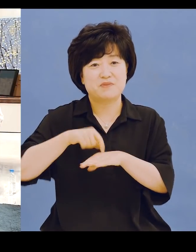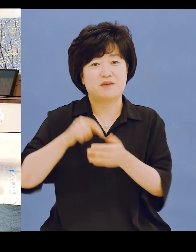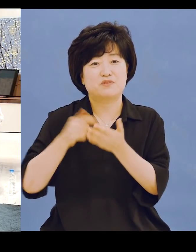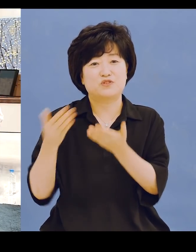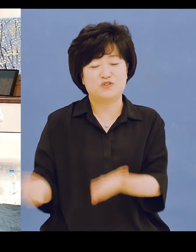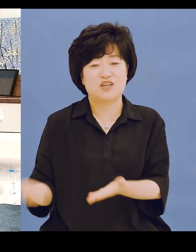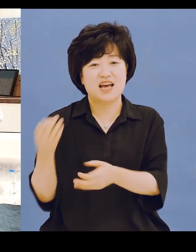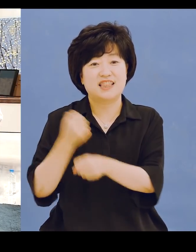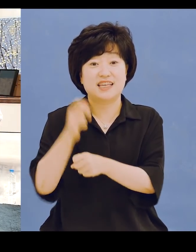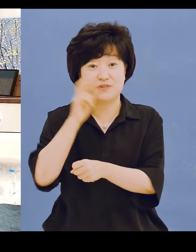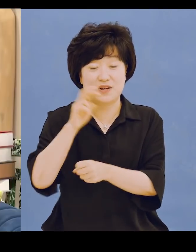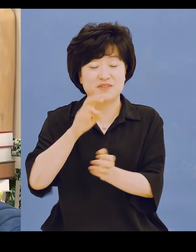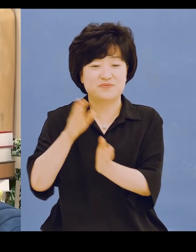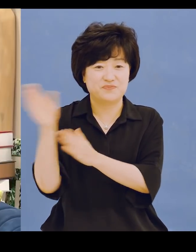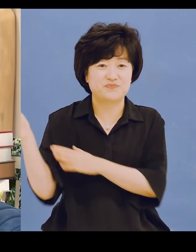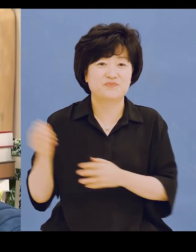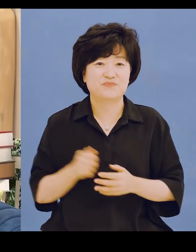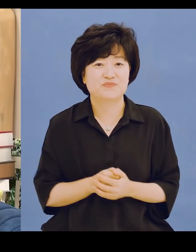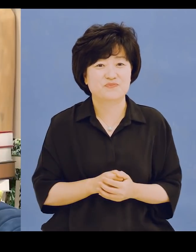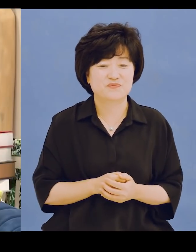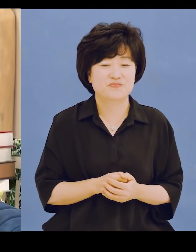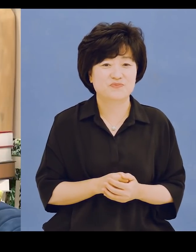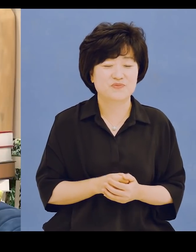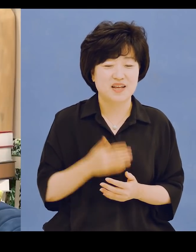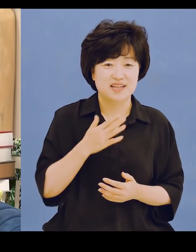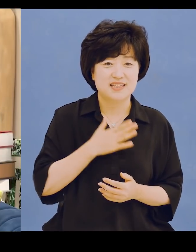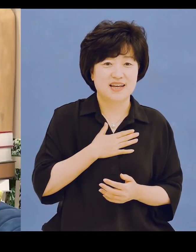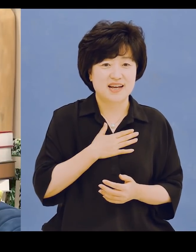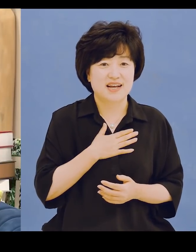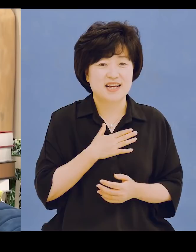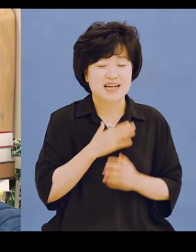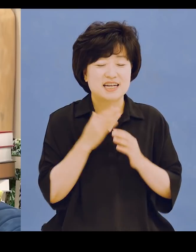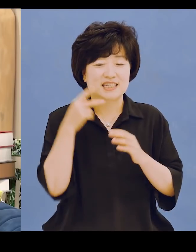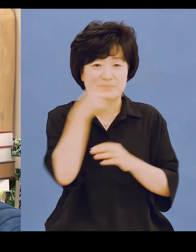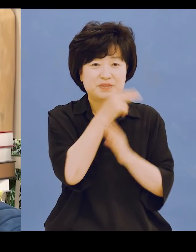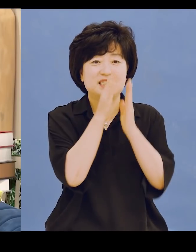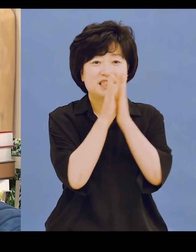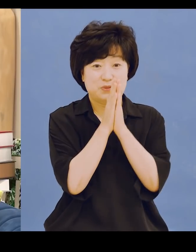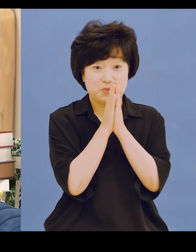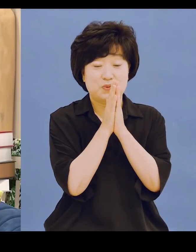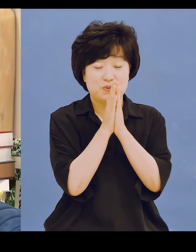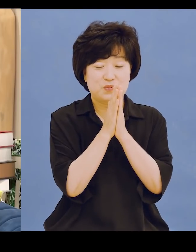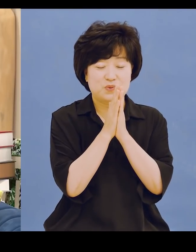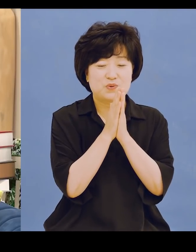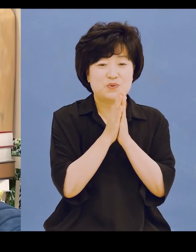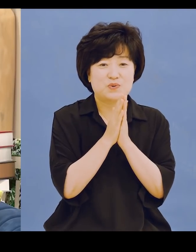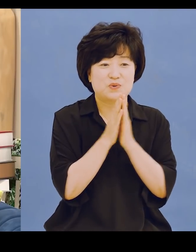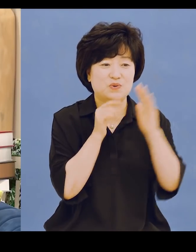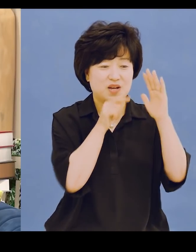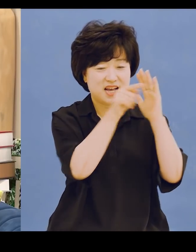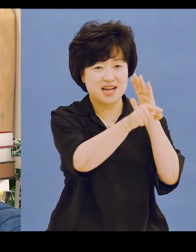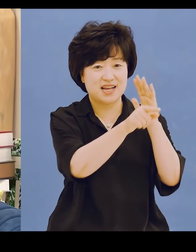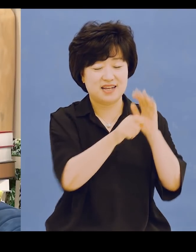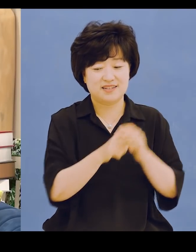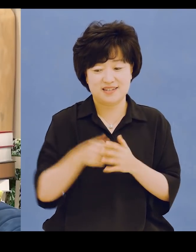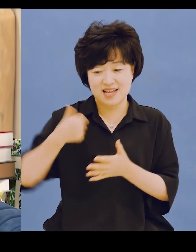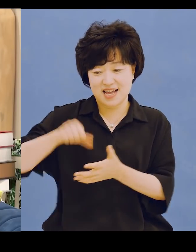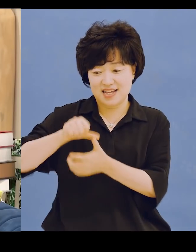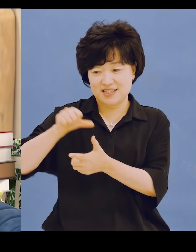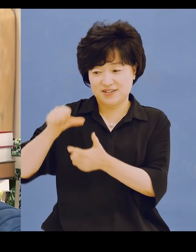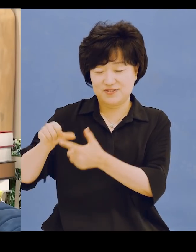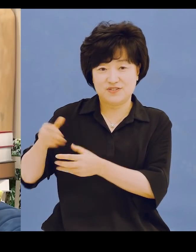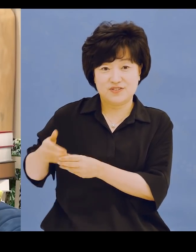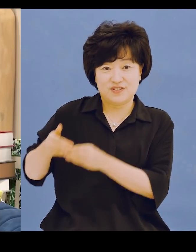강남 금식기념원에 12월 말에 송구영신 예배 끝나면 가면 네. 3박 4일 동안 금식하면서 기도하죠. 예. 아들 둘